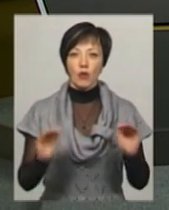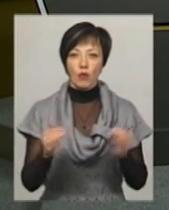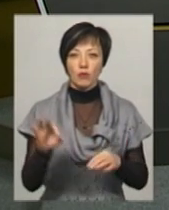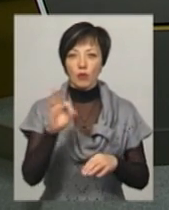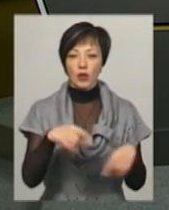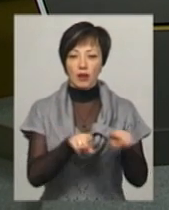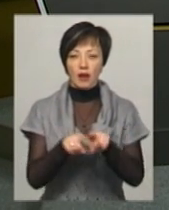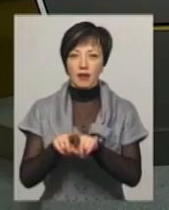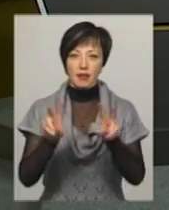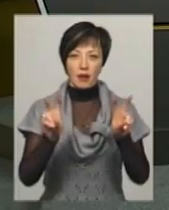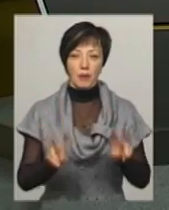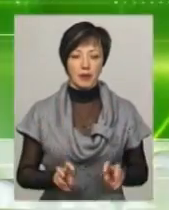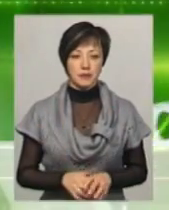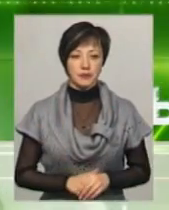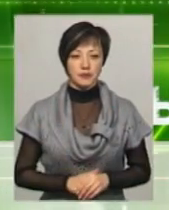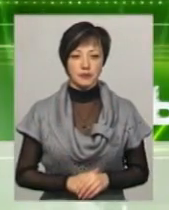коротко про такі теми.